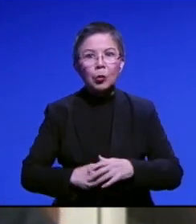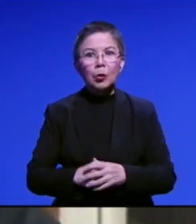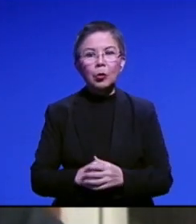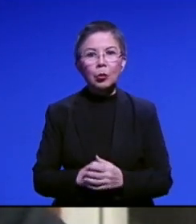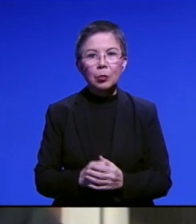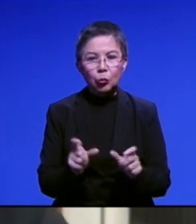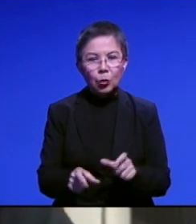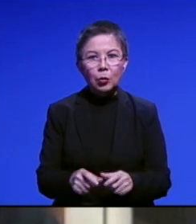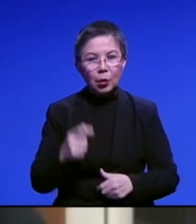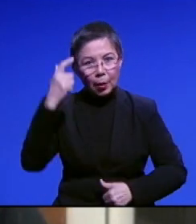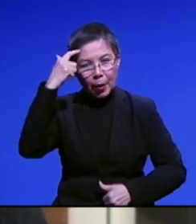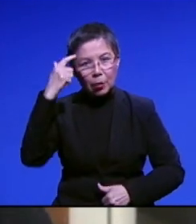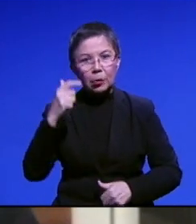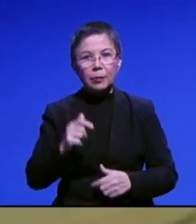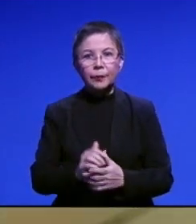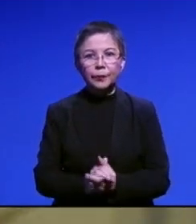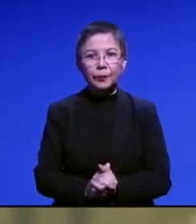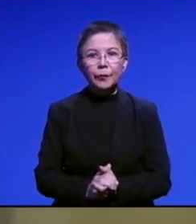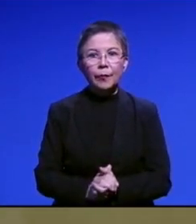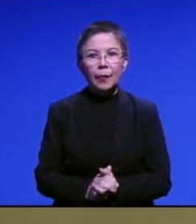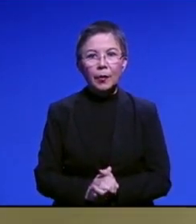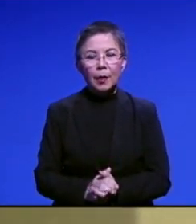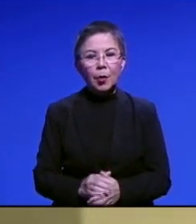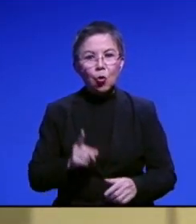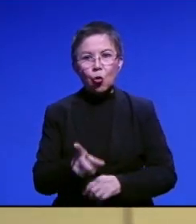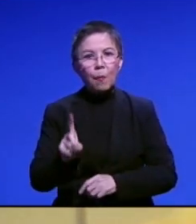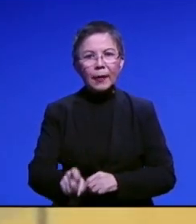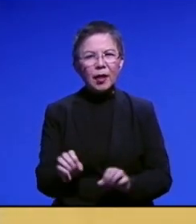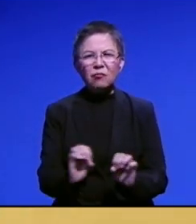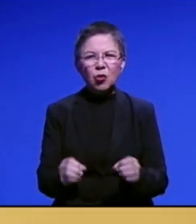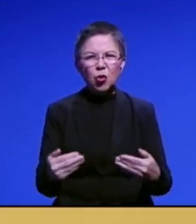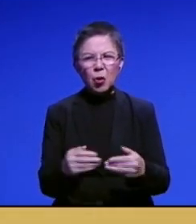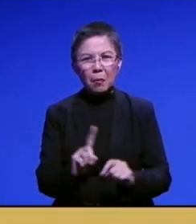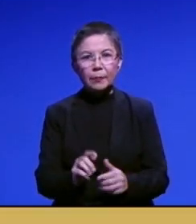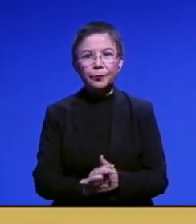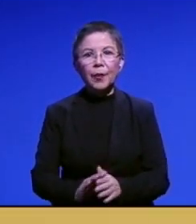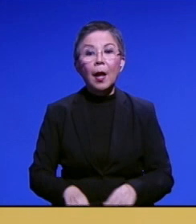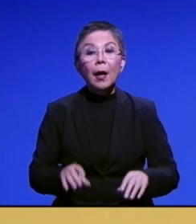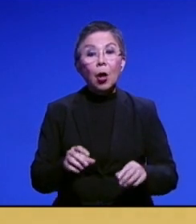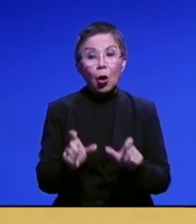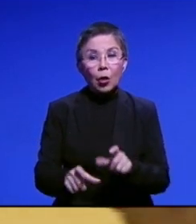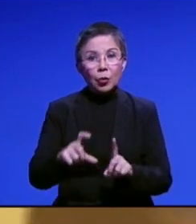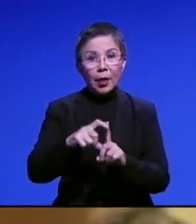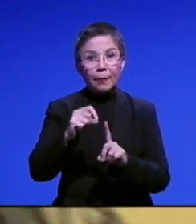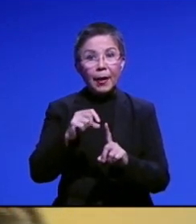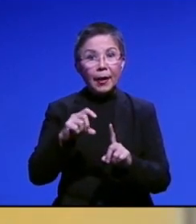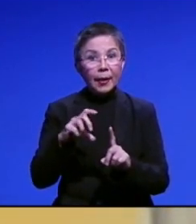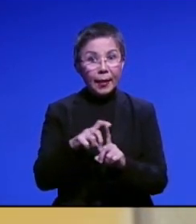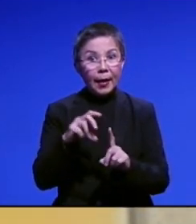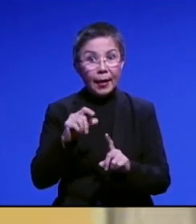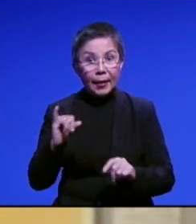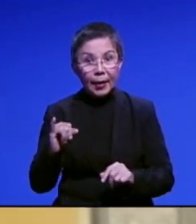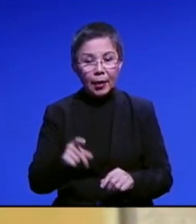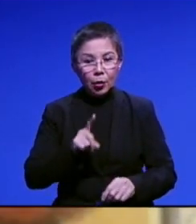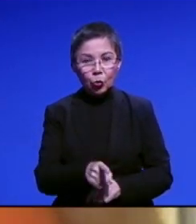yang dilakukan oleh terdakwa korupsi. Sejumlah kalangan di DPR memandang hukuman mati bagi koruptor tidak bisa